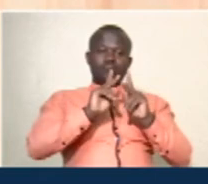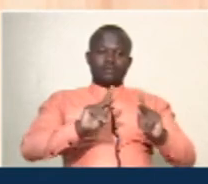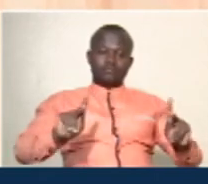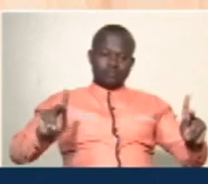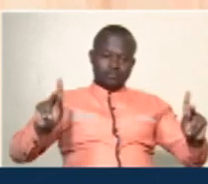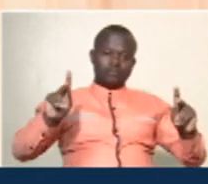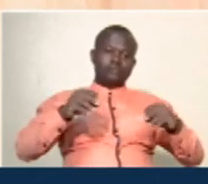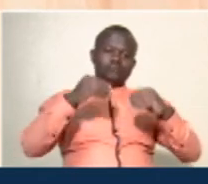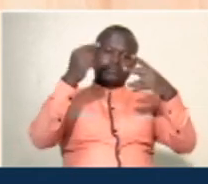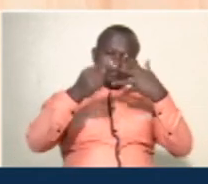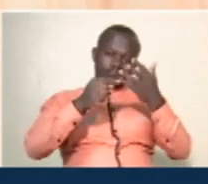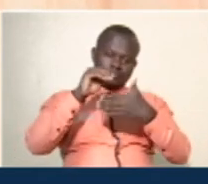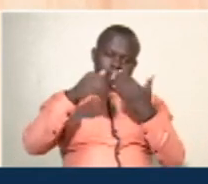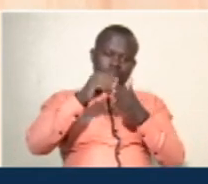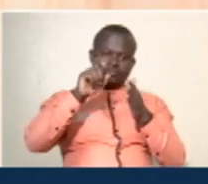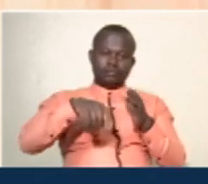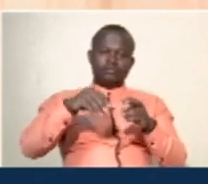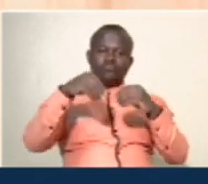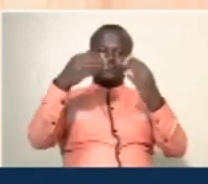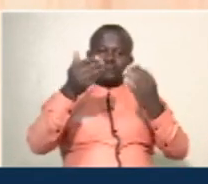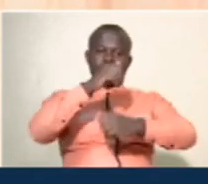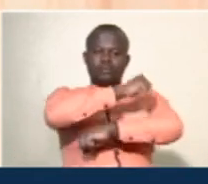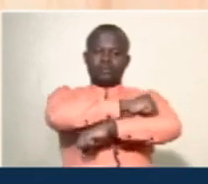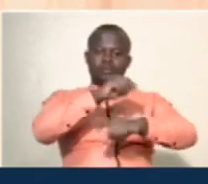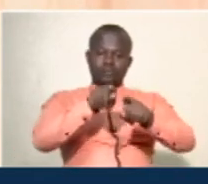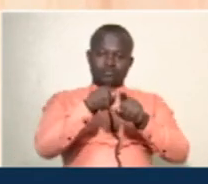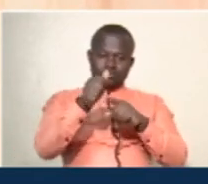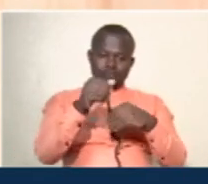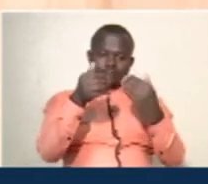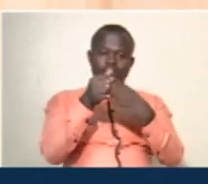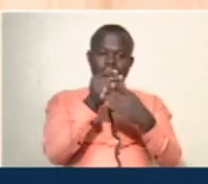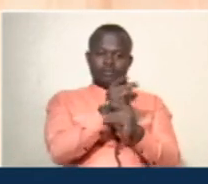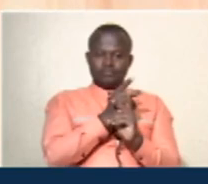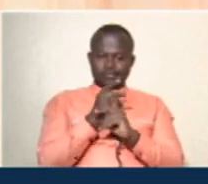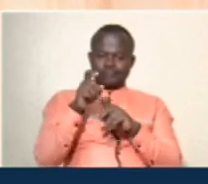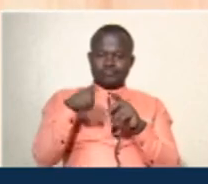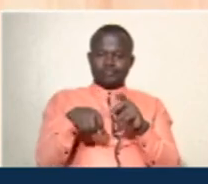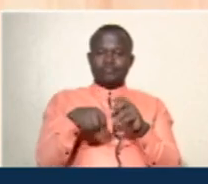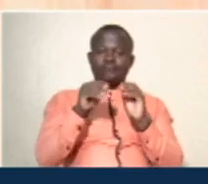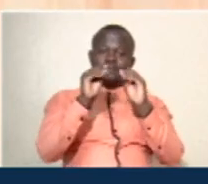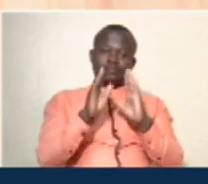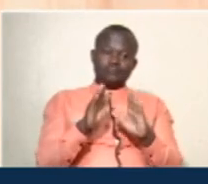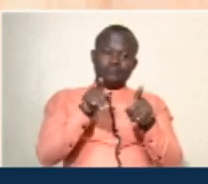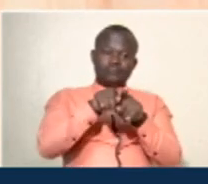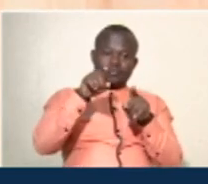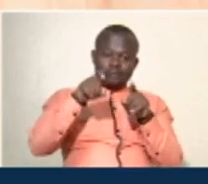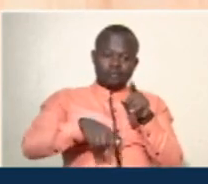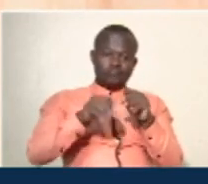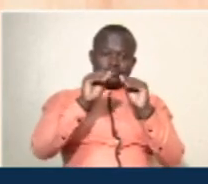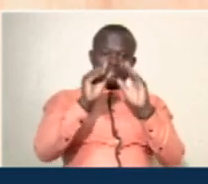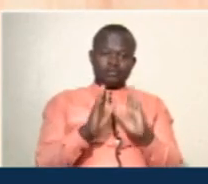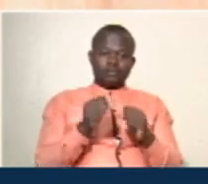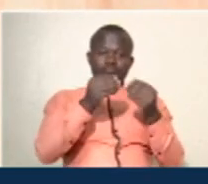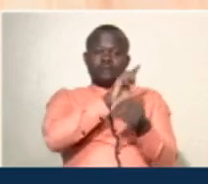afite amahoro ahabwa ibyo agomba guhabwa. Umunyeshuri nkamwe ahabwa care agomba guhabwa, yigishwa uko agomba kwigishwa,